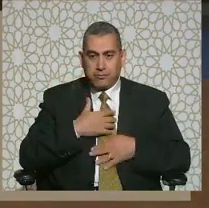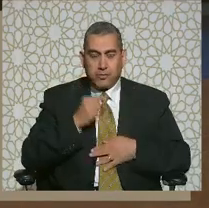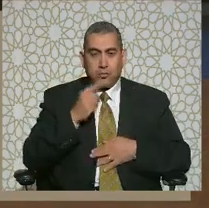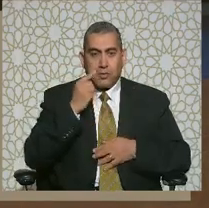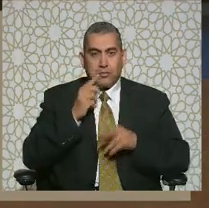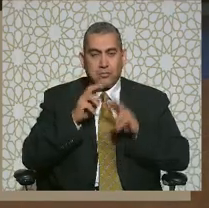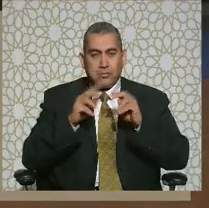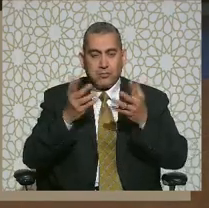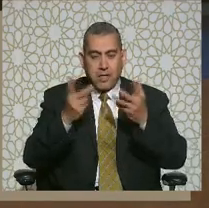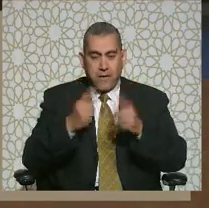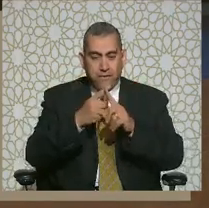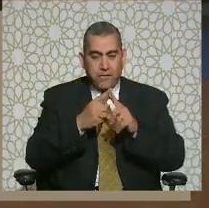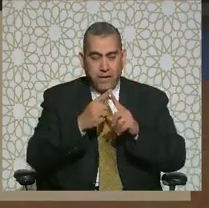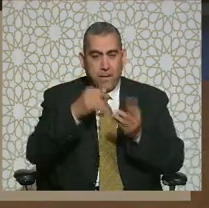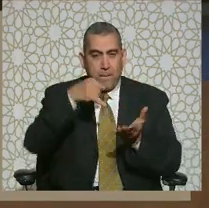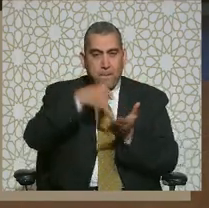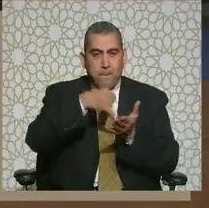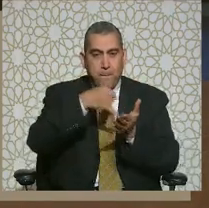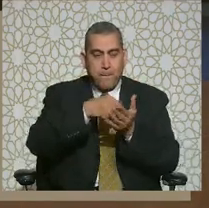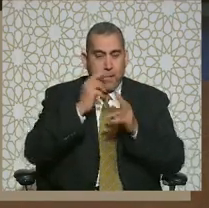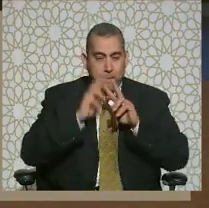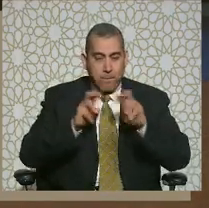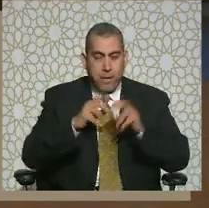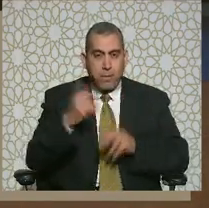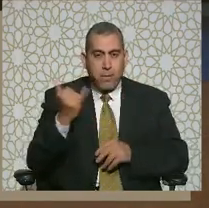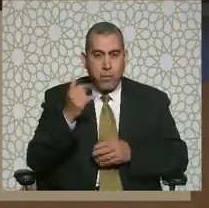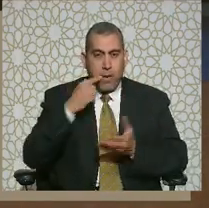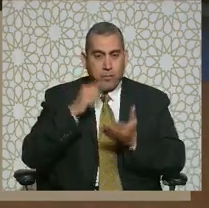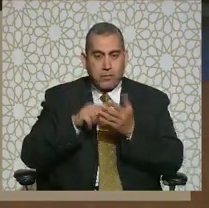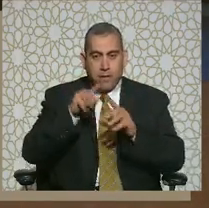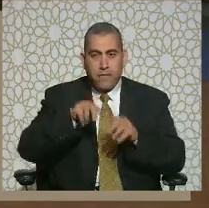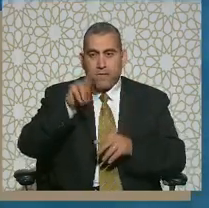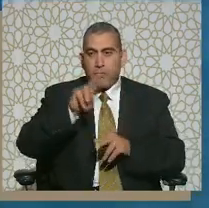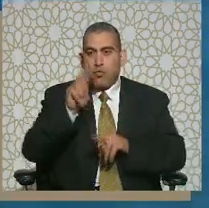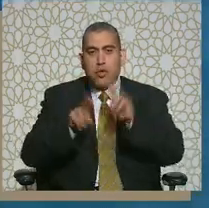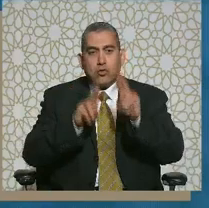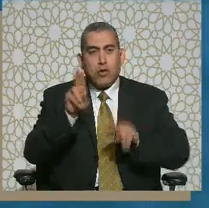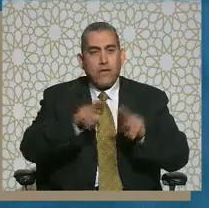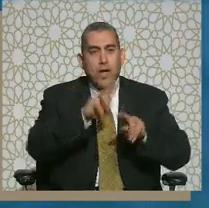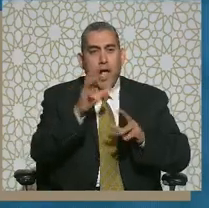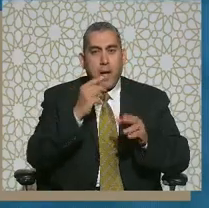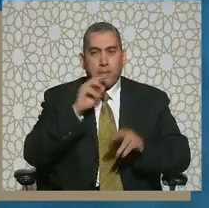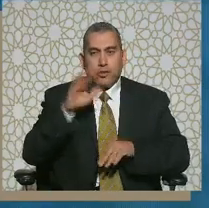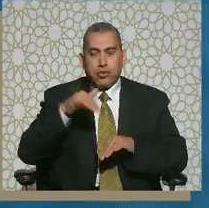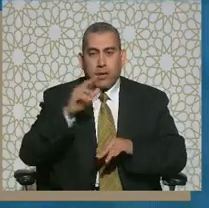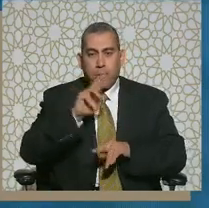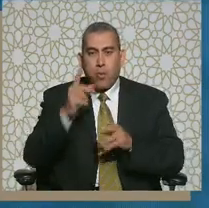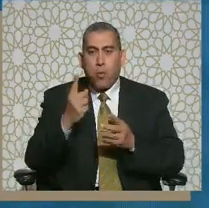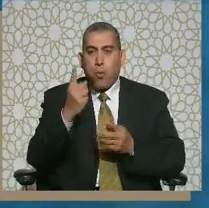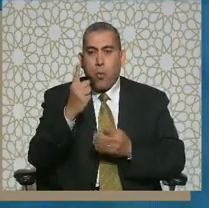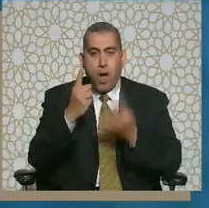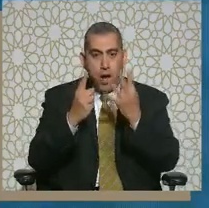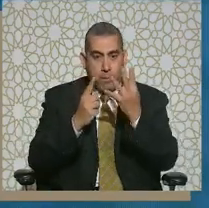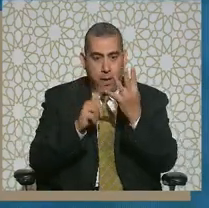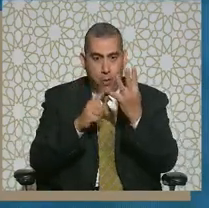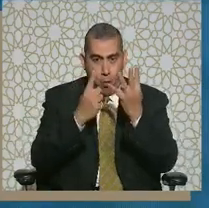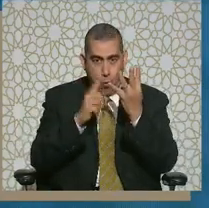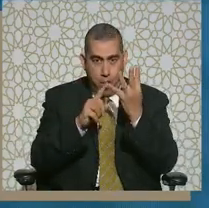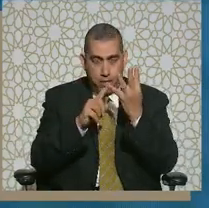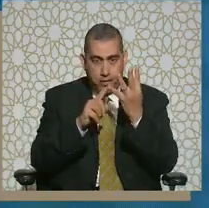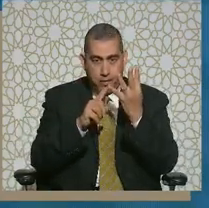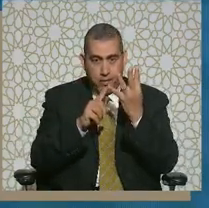عملوا مركز من مراكز الابحاث المهمه لقياس الراي العام ولقى ان واحد من كل اربعه